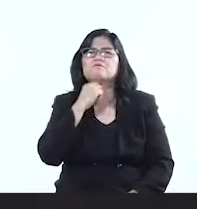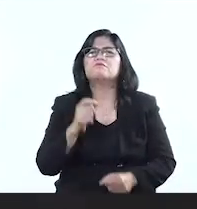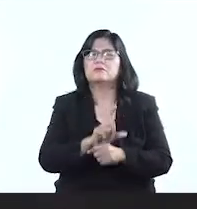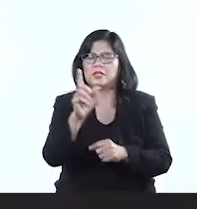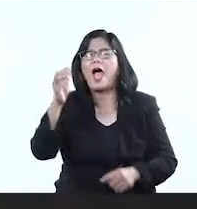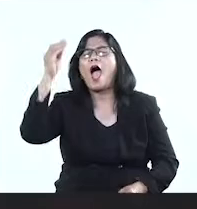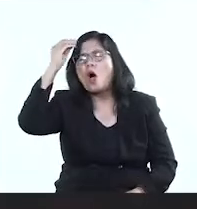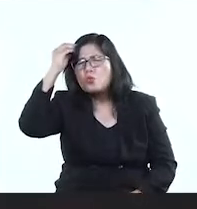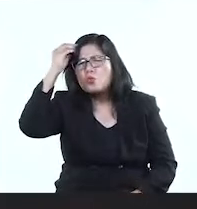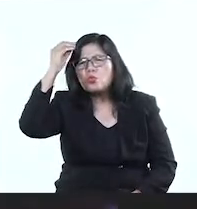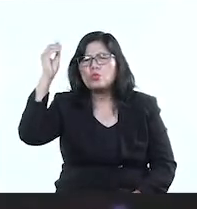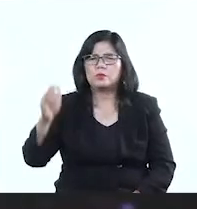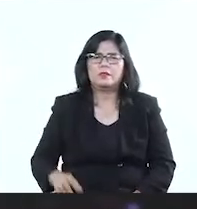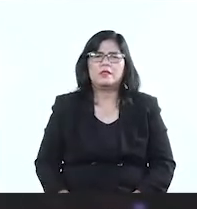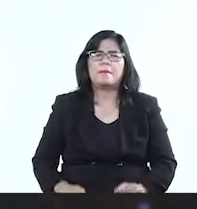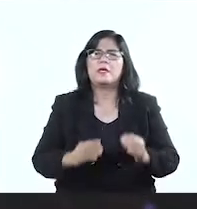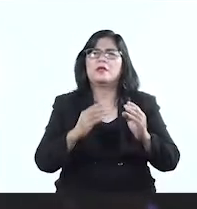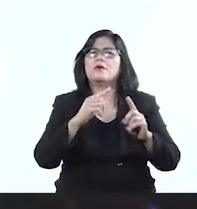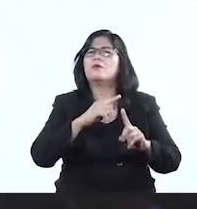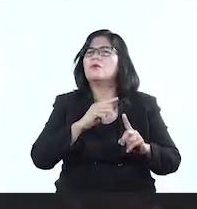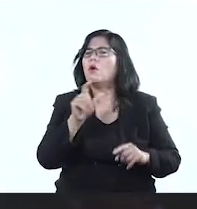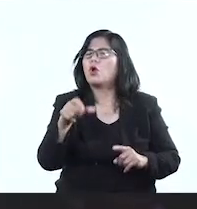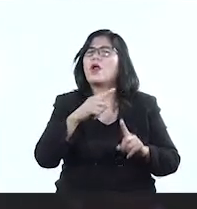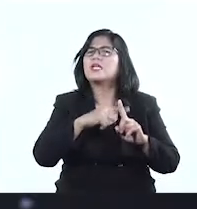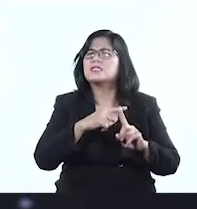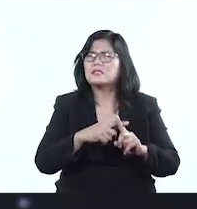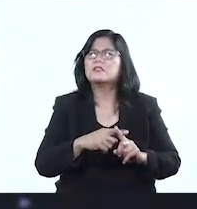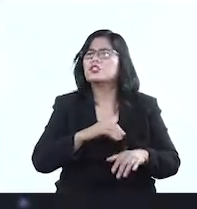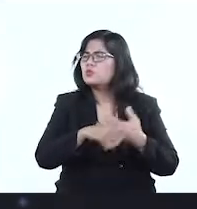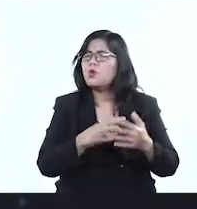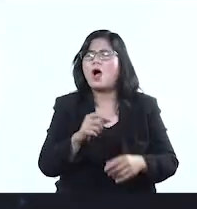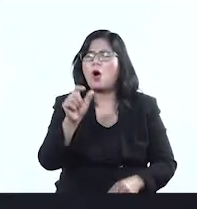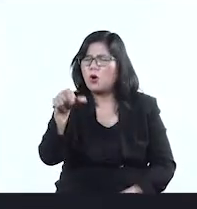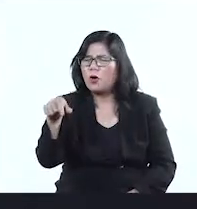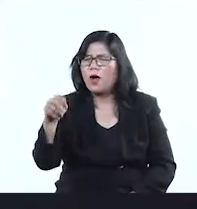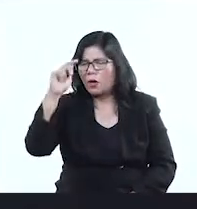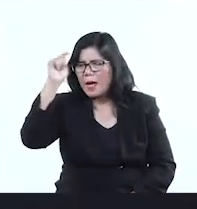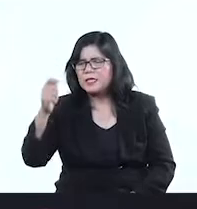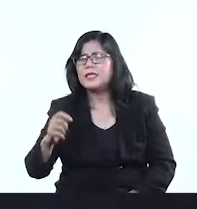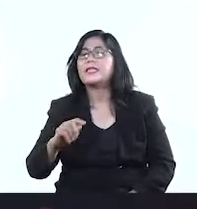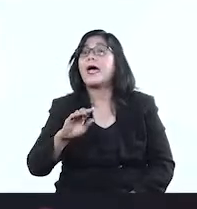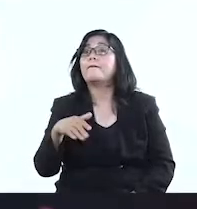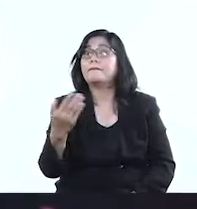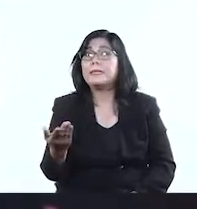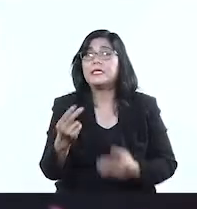Hai menduduki semangat menghormati semua orang sudah tahu Hai tetapi oi